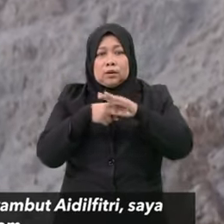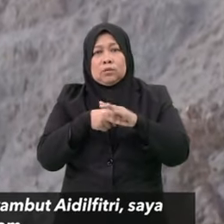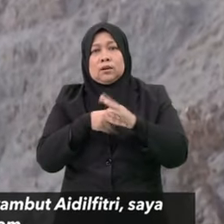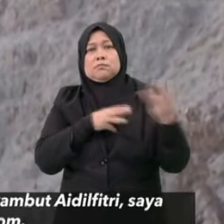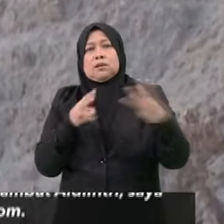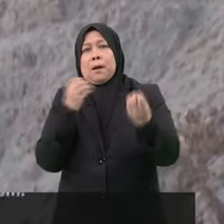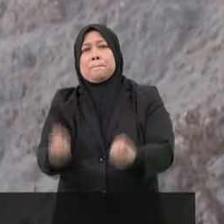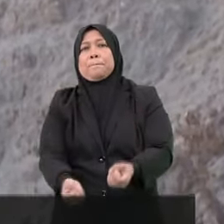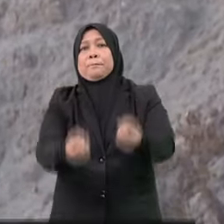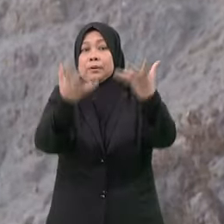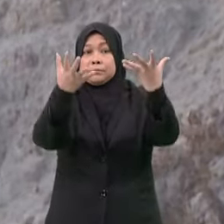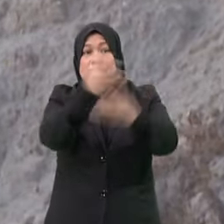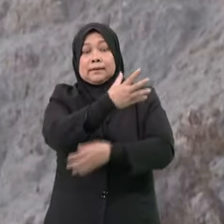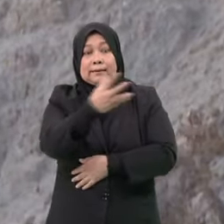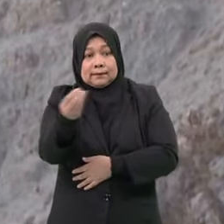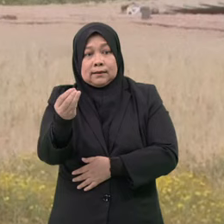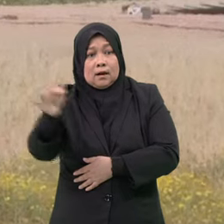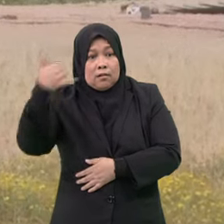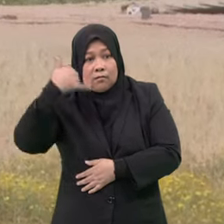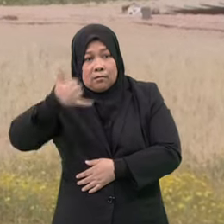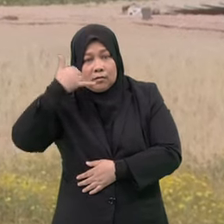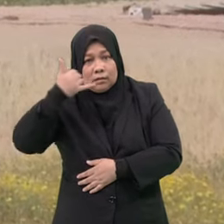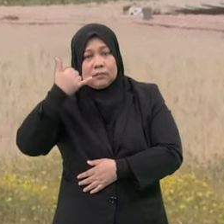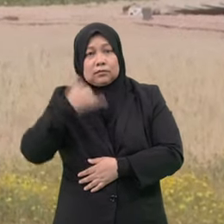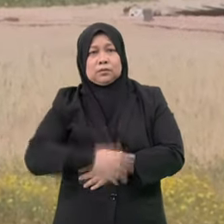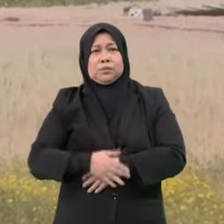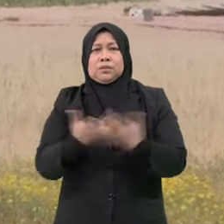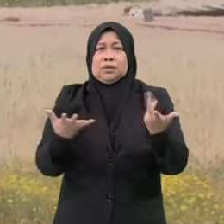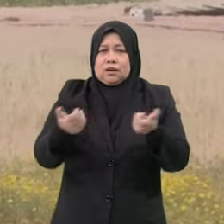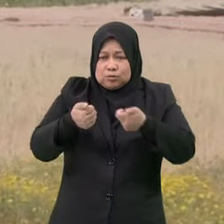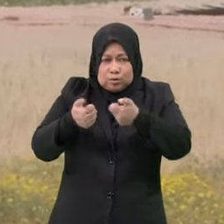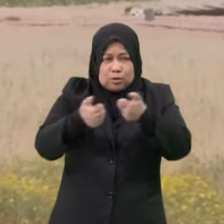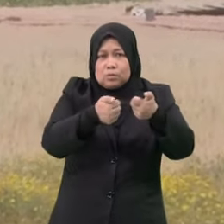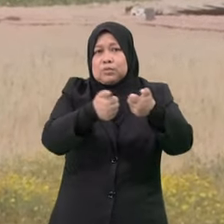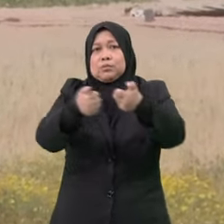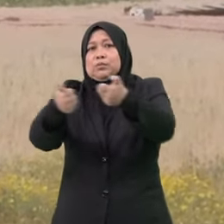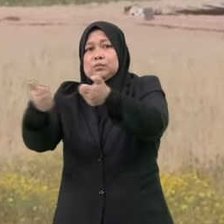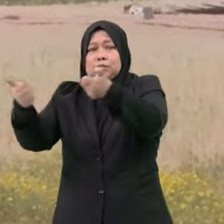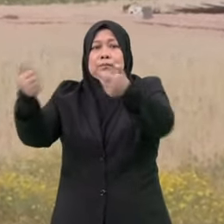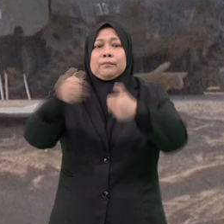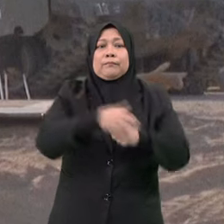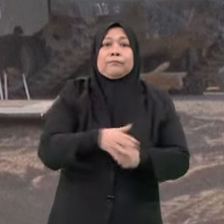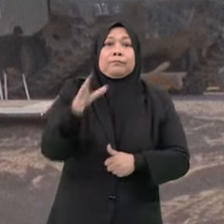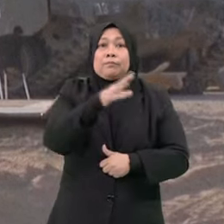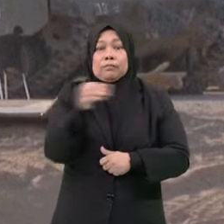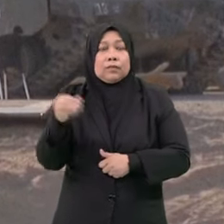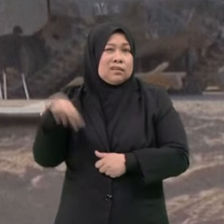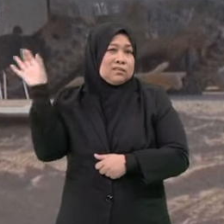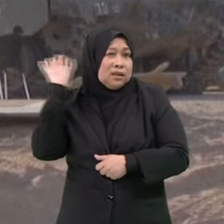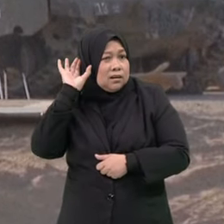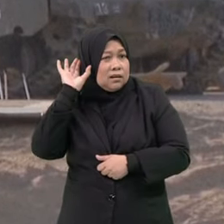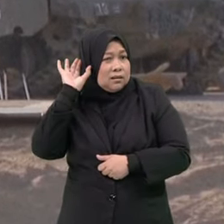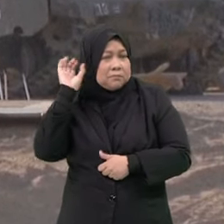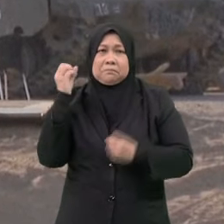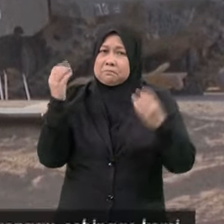kekejamanan. Saya berkongsi kepada semasa drone militer yang menghidupkan tangan kita dan